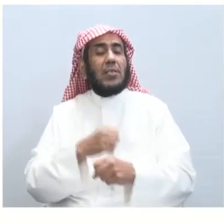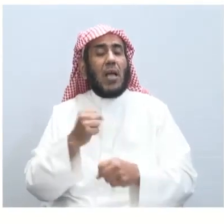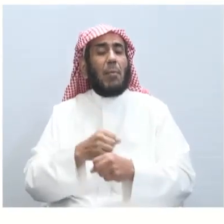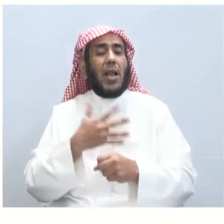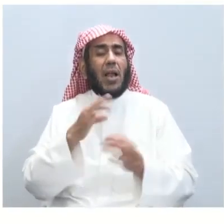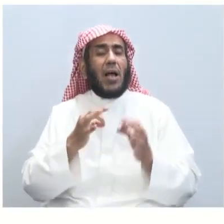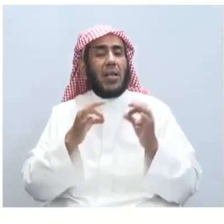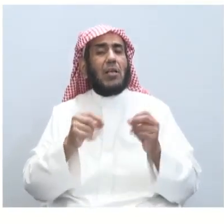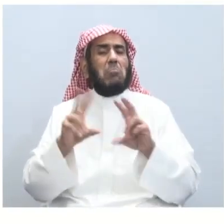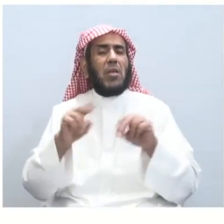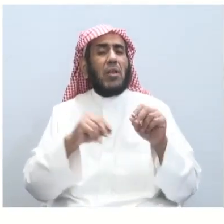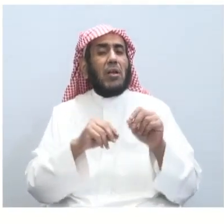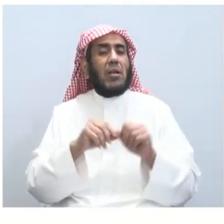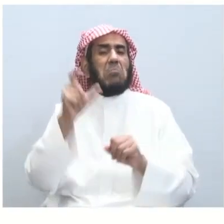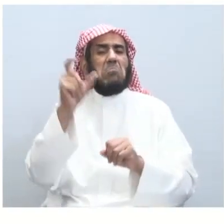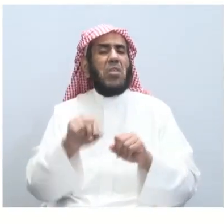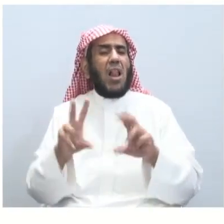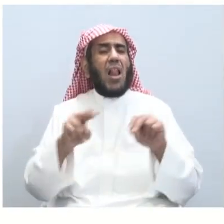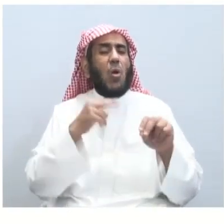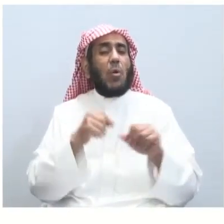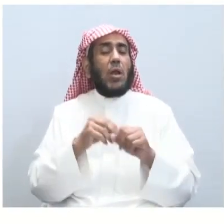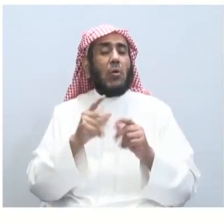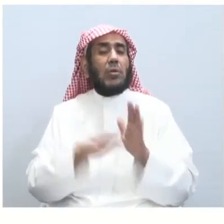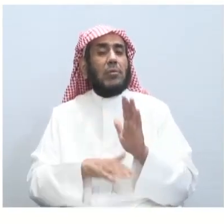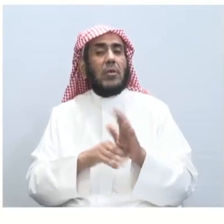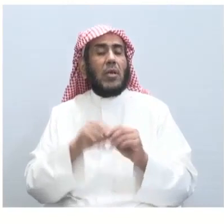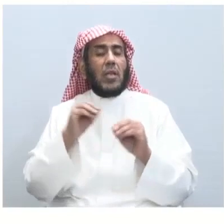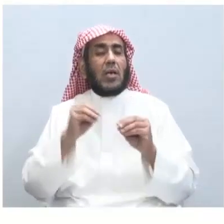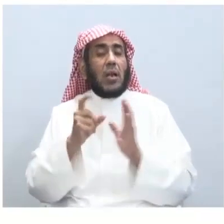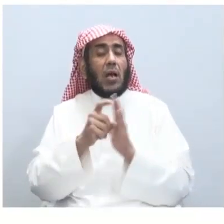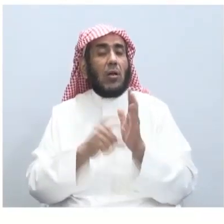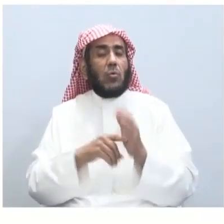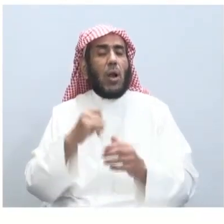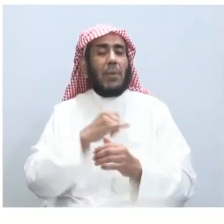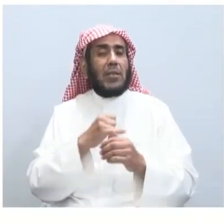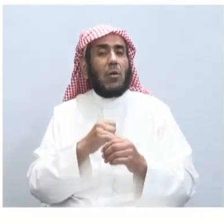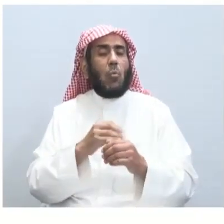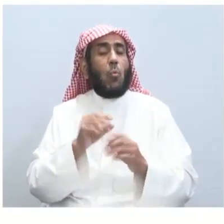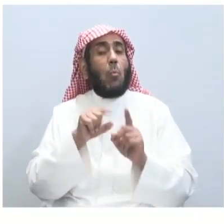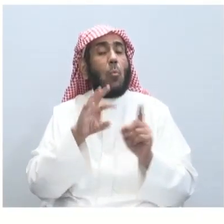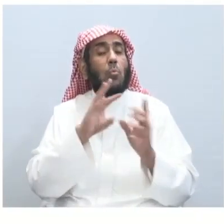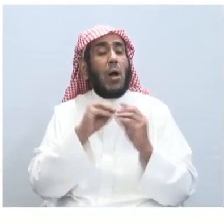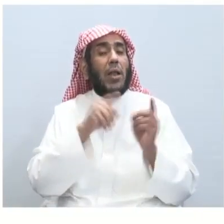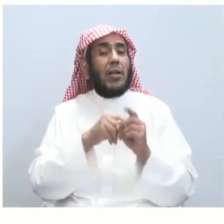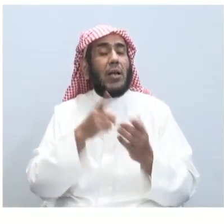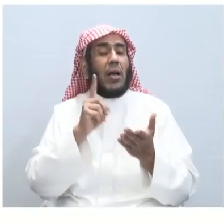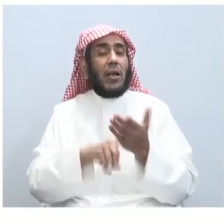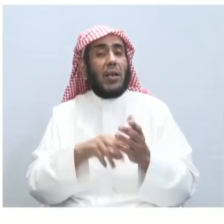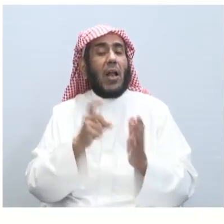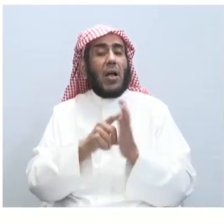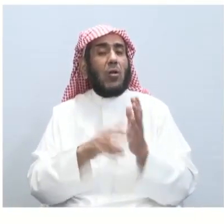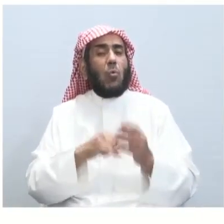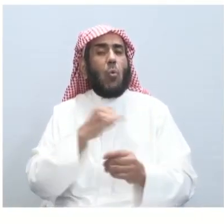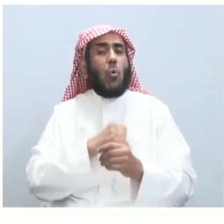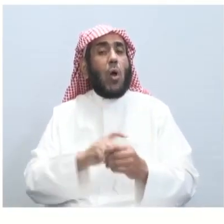عاديه ممثله مماثله تلك التي يمارس الاشخاص وذلك عن نحو الاتي ذكرنا القانون المدني ويقصد به ان القانون المدني